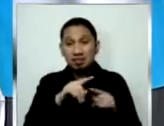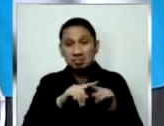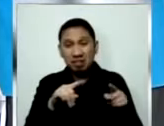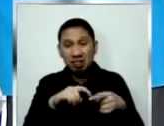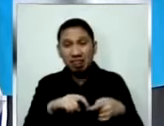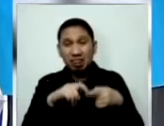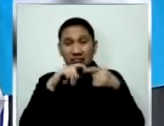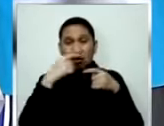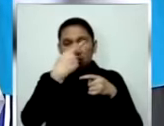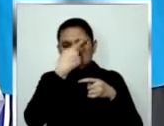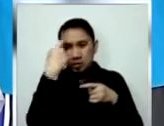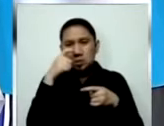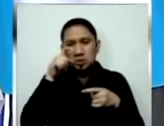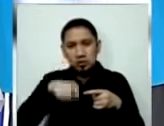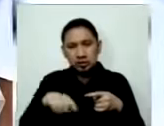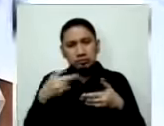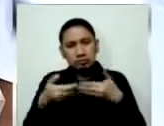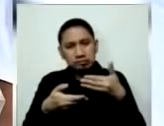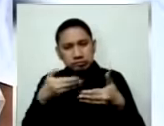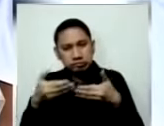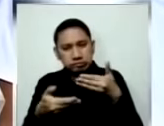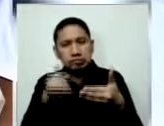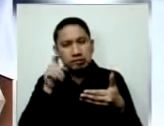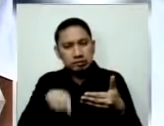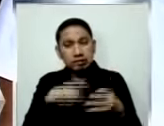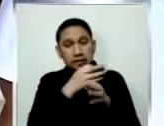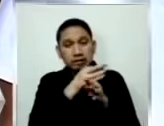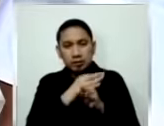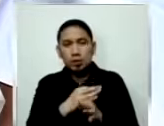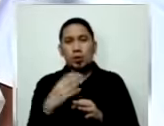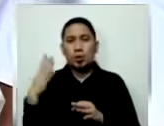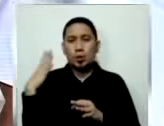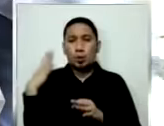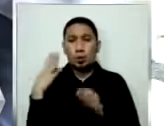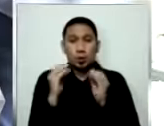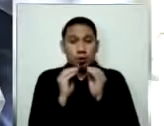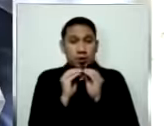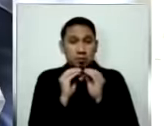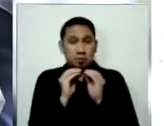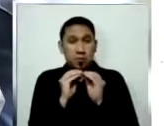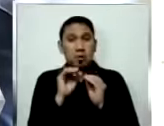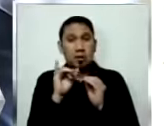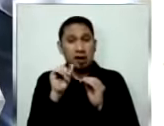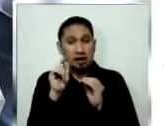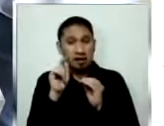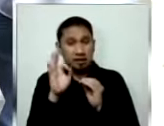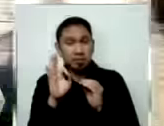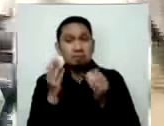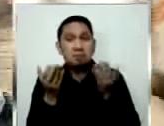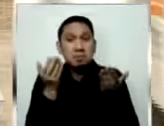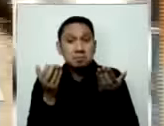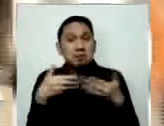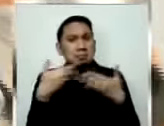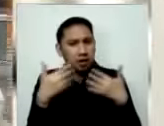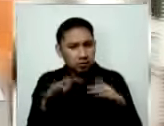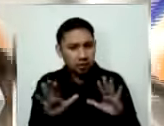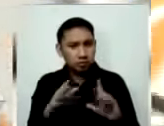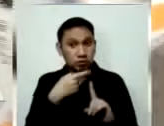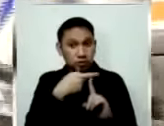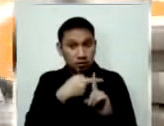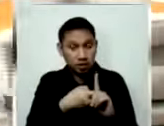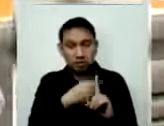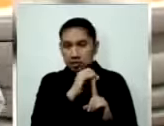pa raw ng LTFRB ang guidelines. Kaunting hintay pa, sabi ng IATF, baka pwede na bago matapos ang buwang ito. Kapag nakapasada